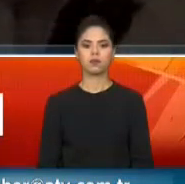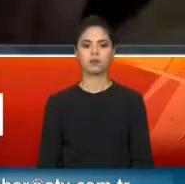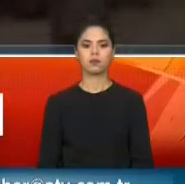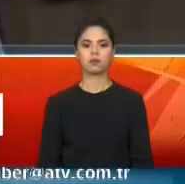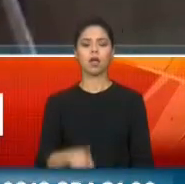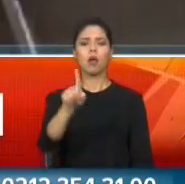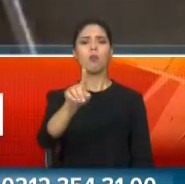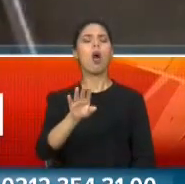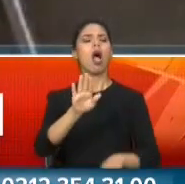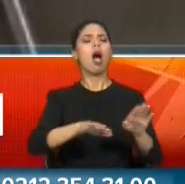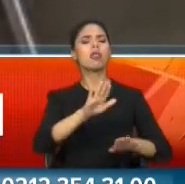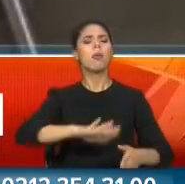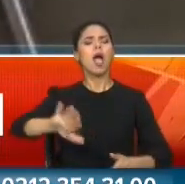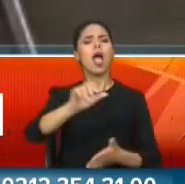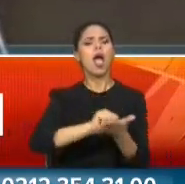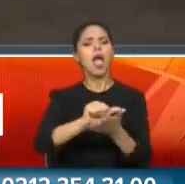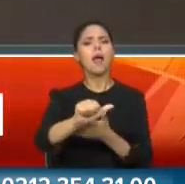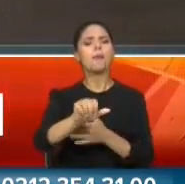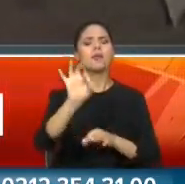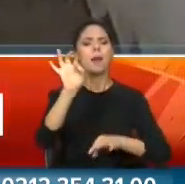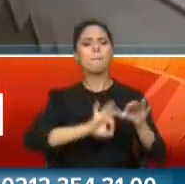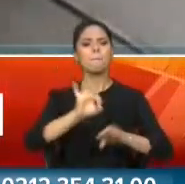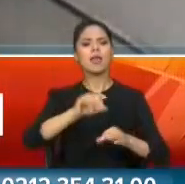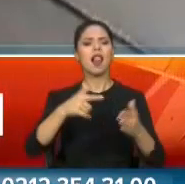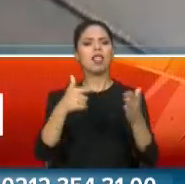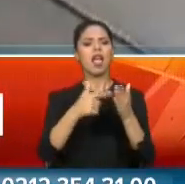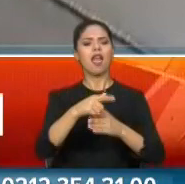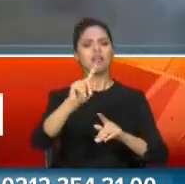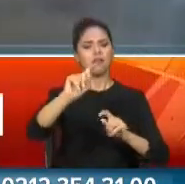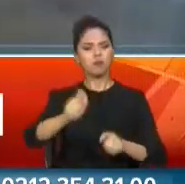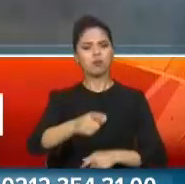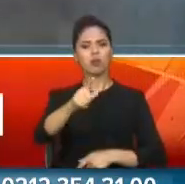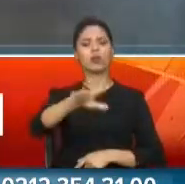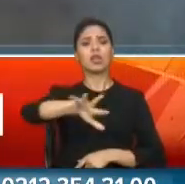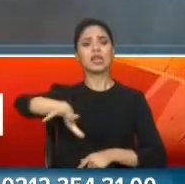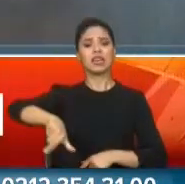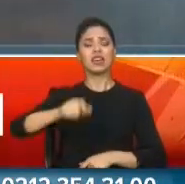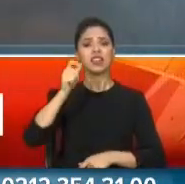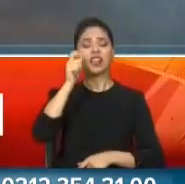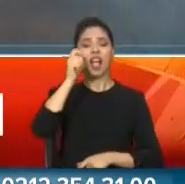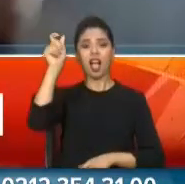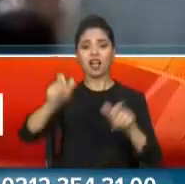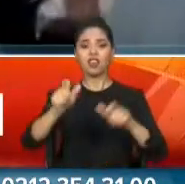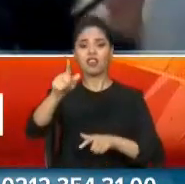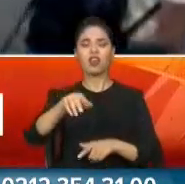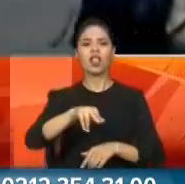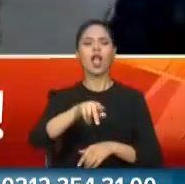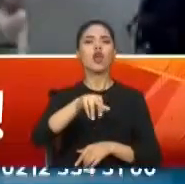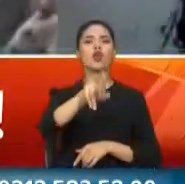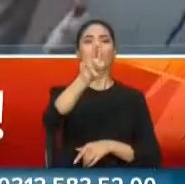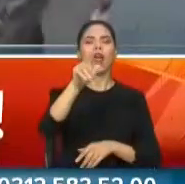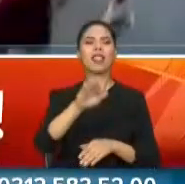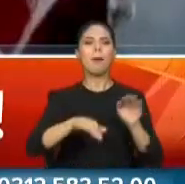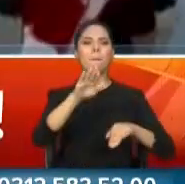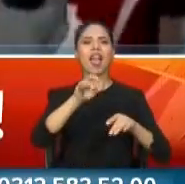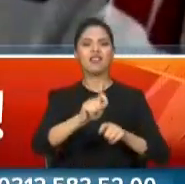Her adımı planladılar, hedeflerini seçtiler, uygulamaya geçtiler. Yan kesiciler yürüyen merdivende sıkıştırdıkları adamın